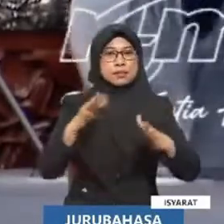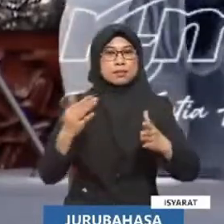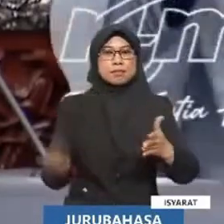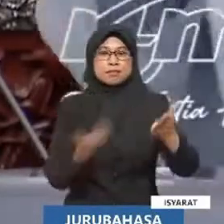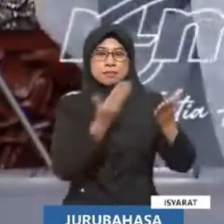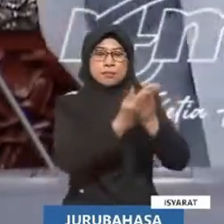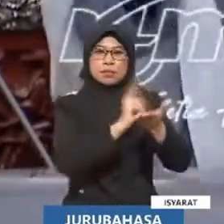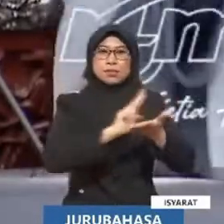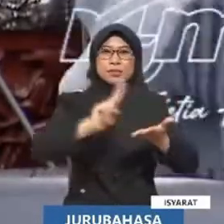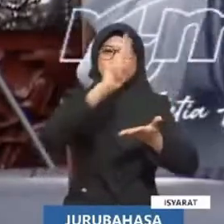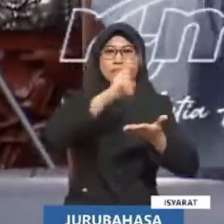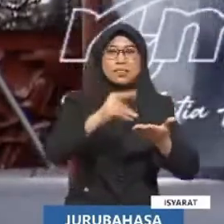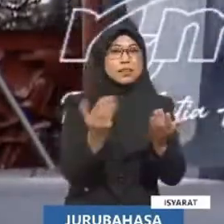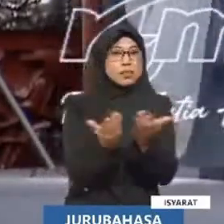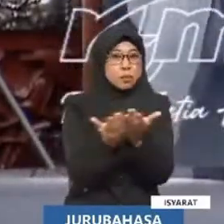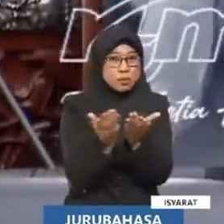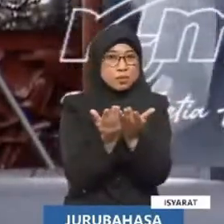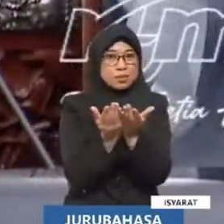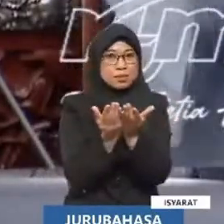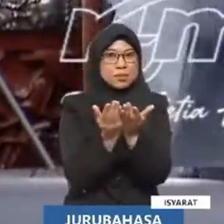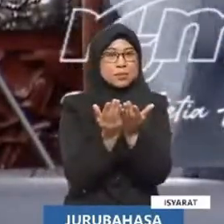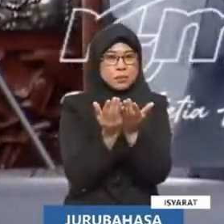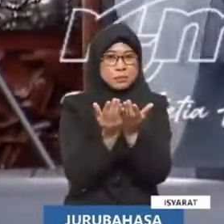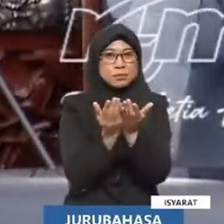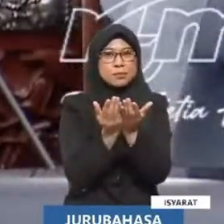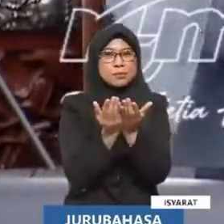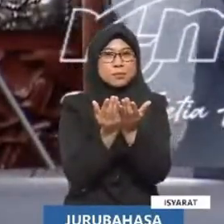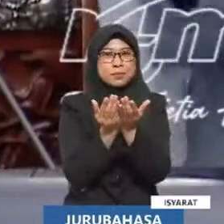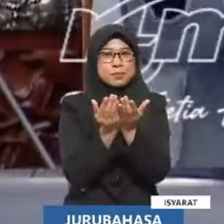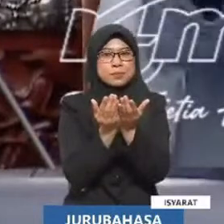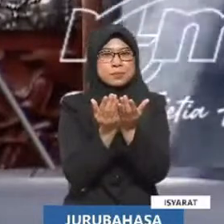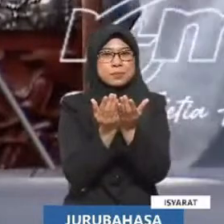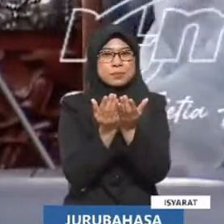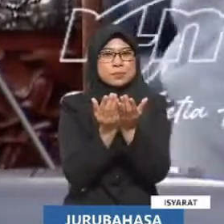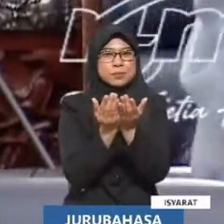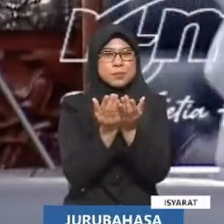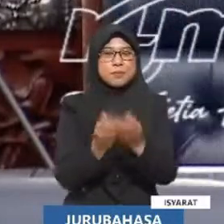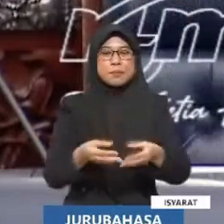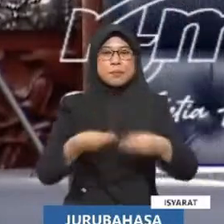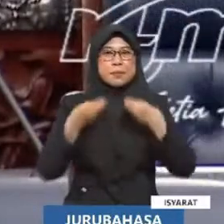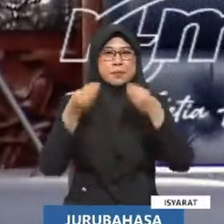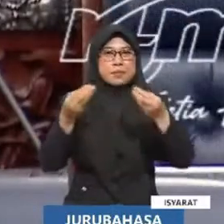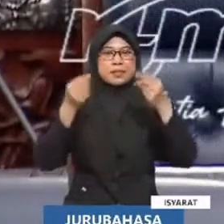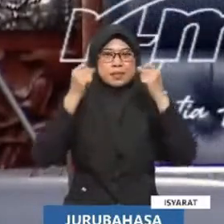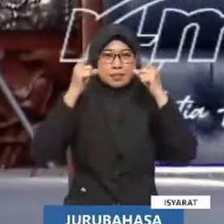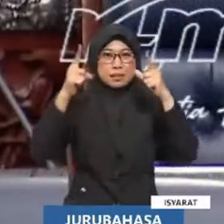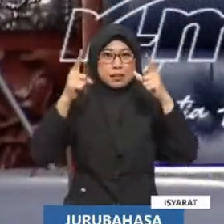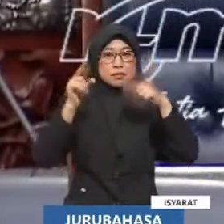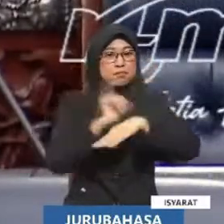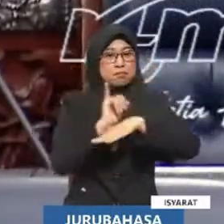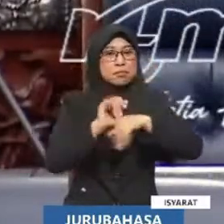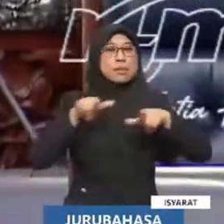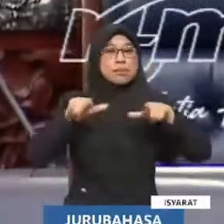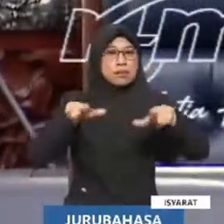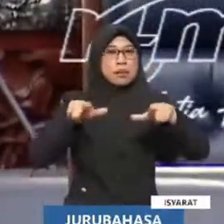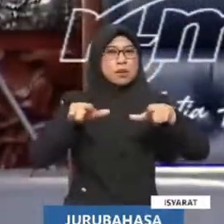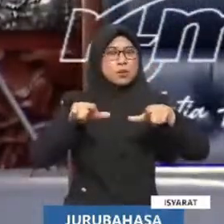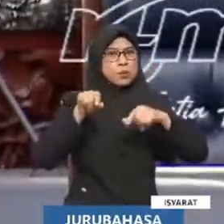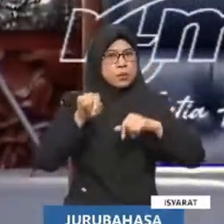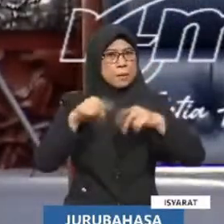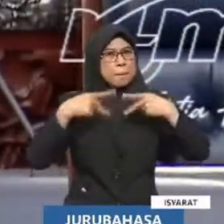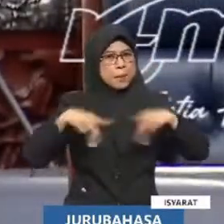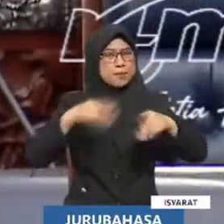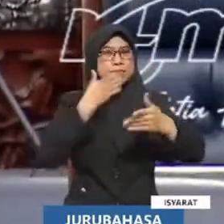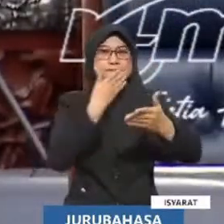hapus Jika industri dan sekolah-sekolah untuk membawa memberi bahwa membuka kesadaran bahwa industri kayu ini adalah sumber